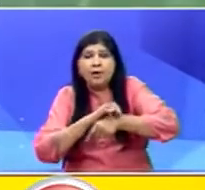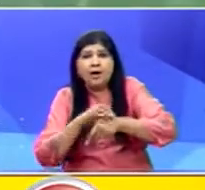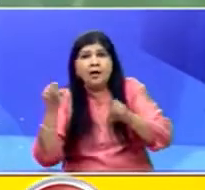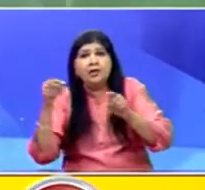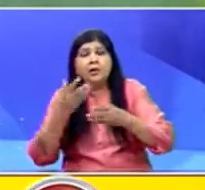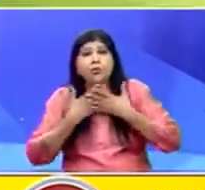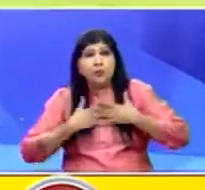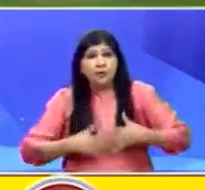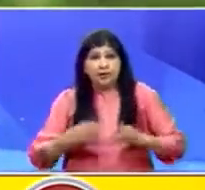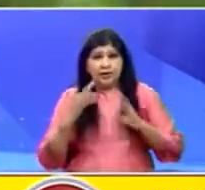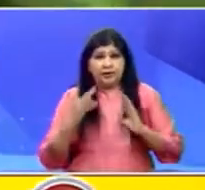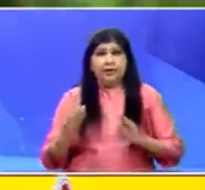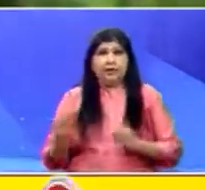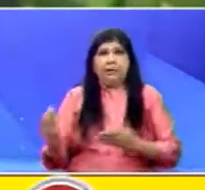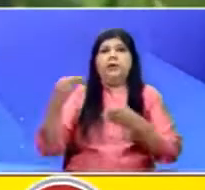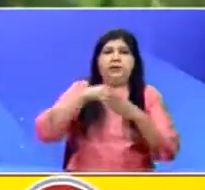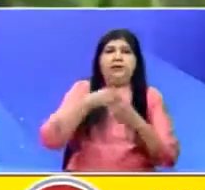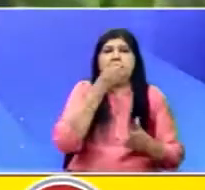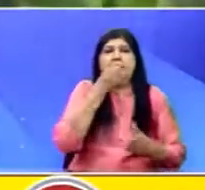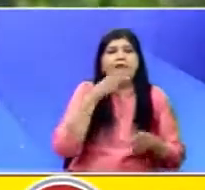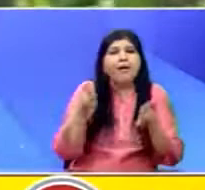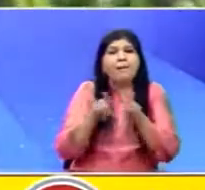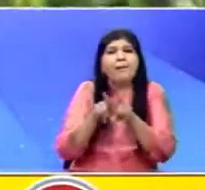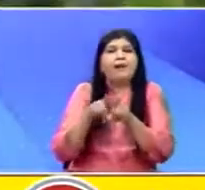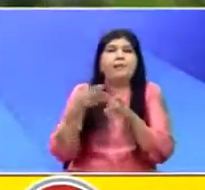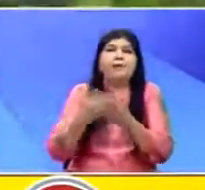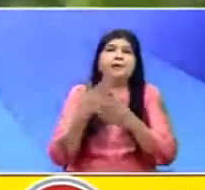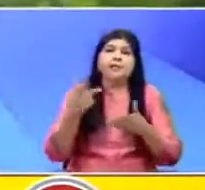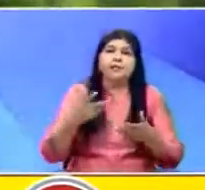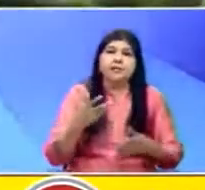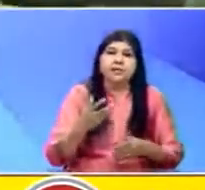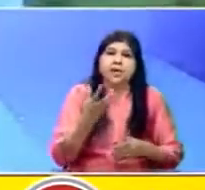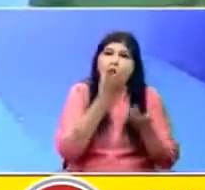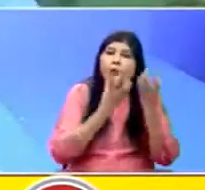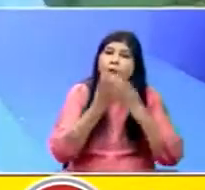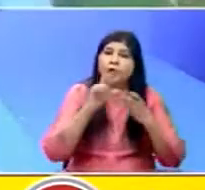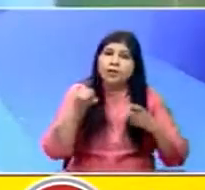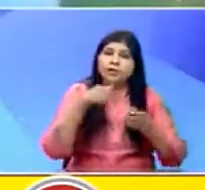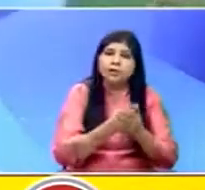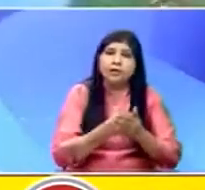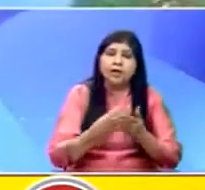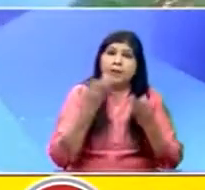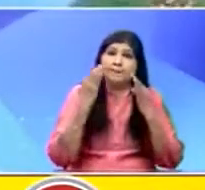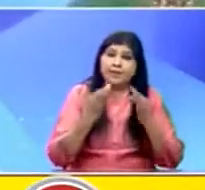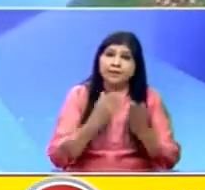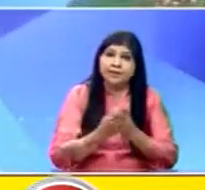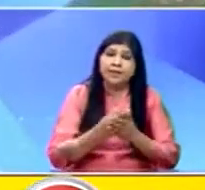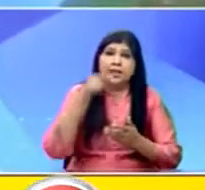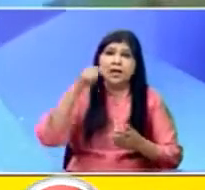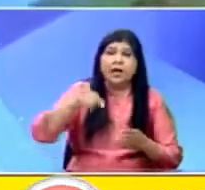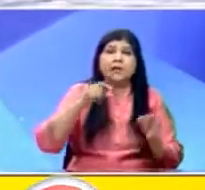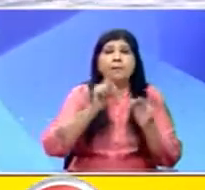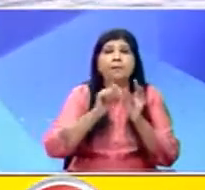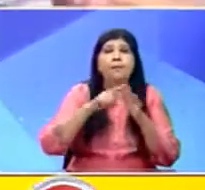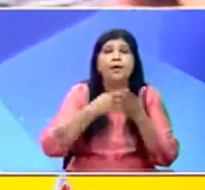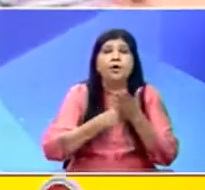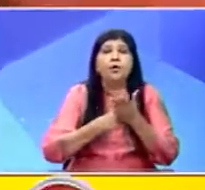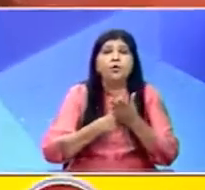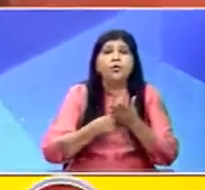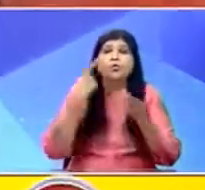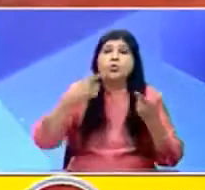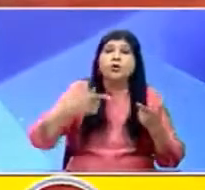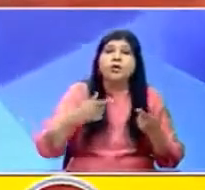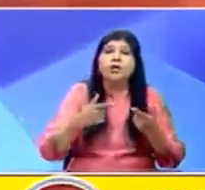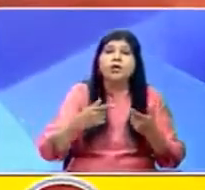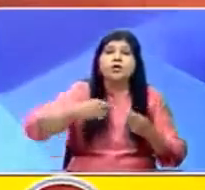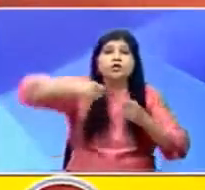भी इसका उपयोग होता है। इस फल की इन्हीं खूबियों को देखते हुए अब बेडू के जूस, इससे